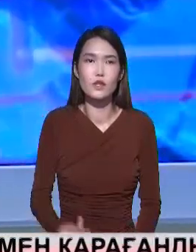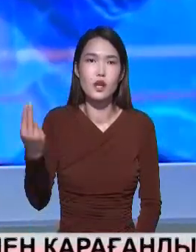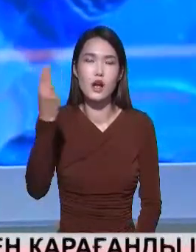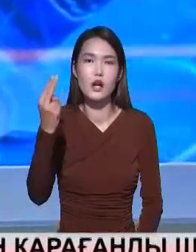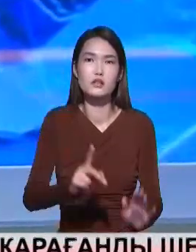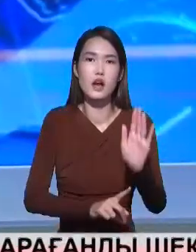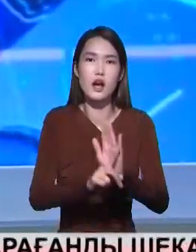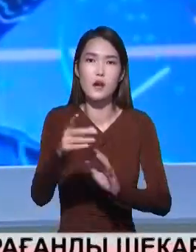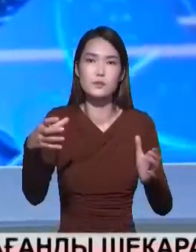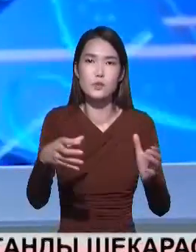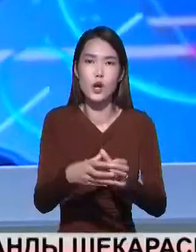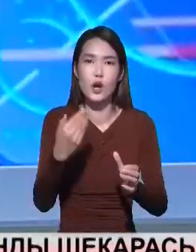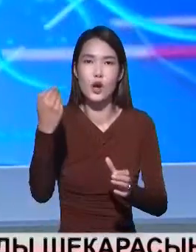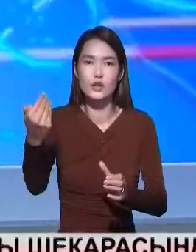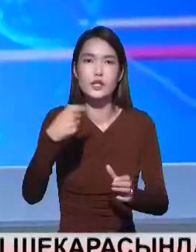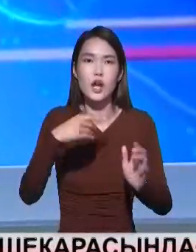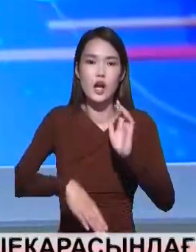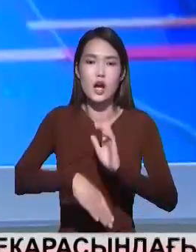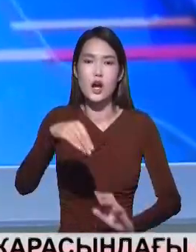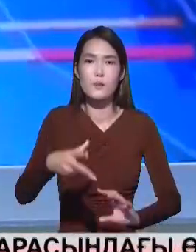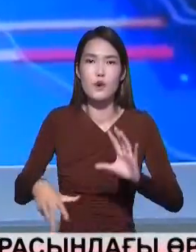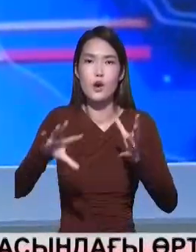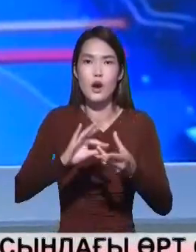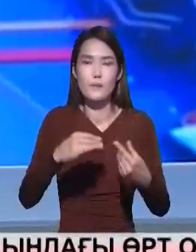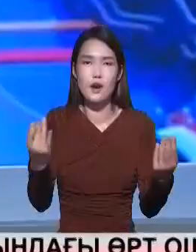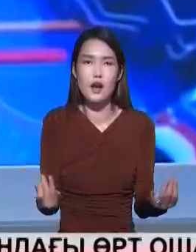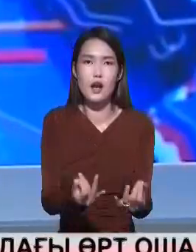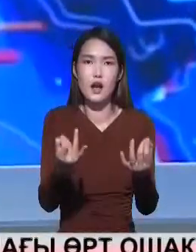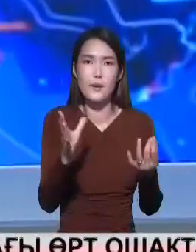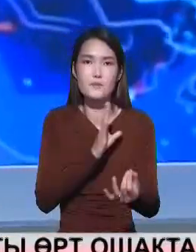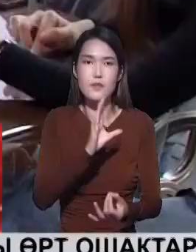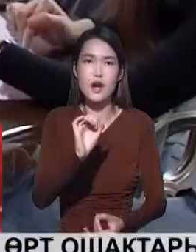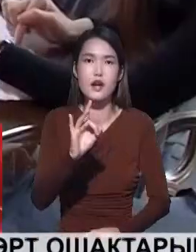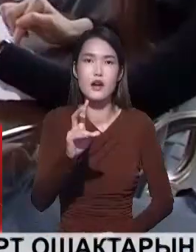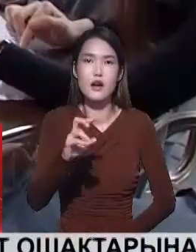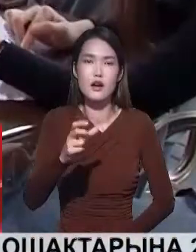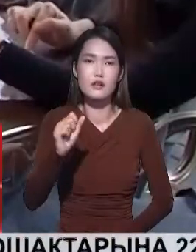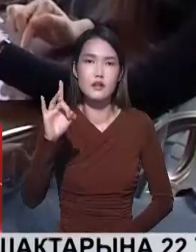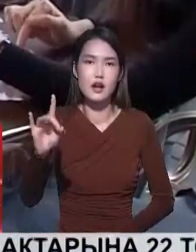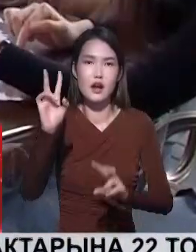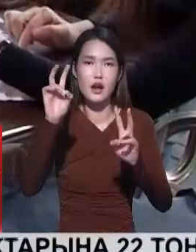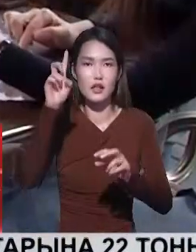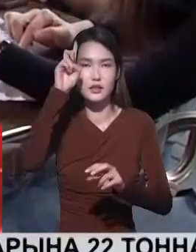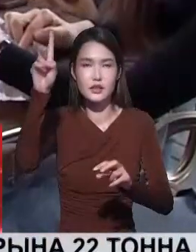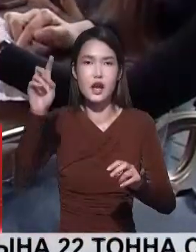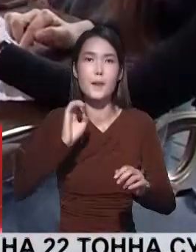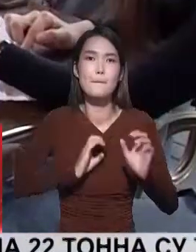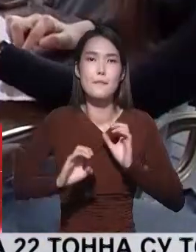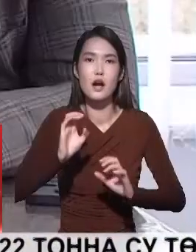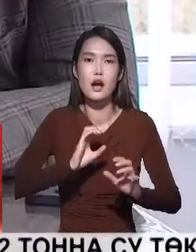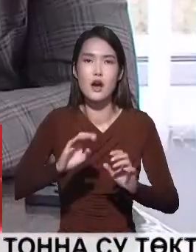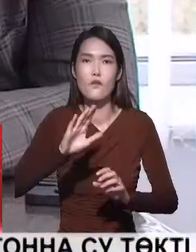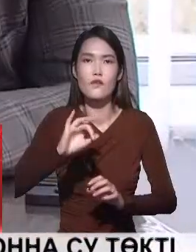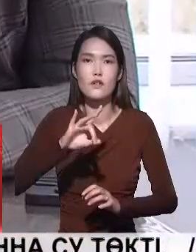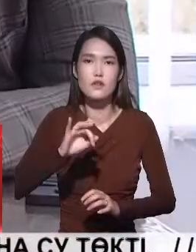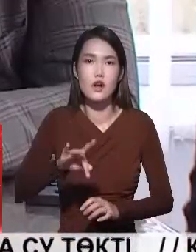Астанада бастауш партия ұйымның өкілдері референдумның қорытынсын талқылады. Еркеғали Рахмадиев атындағы мемлекеттік академиялық филармонияда өткен